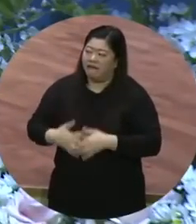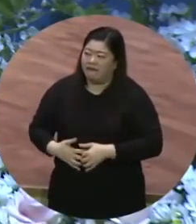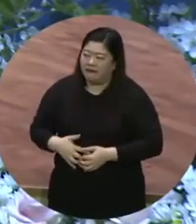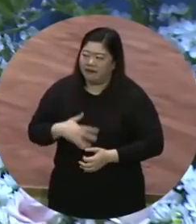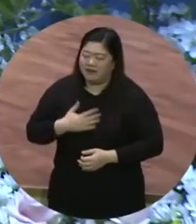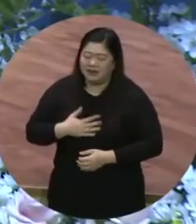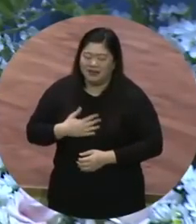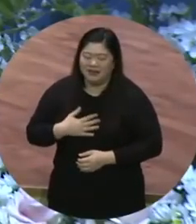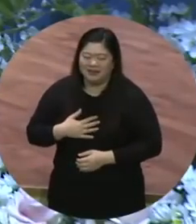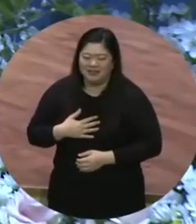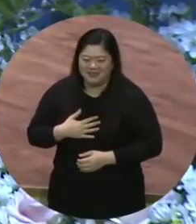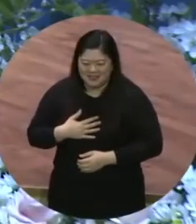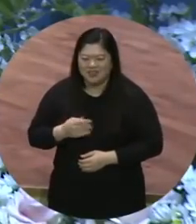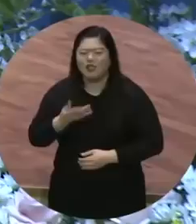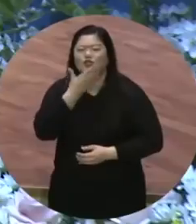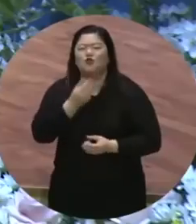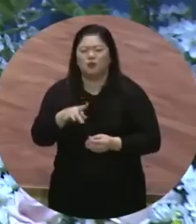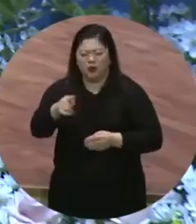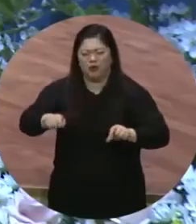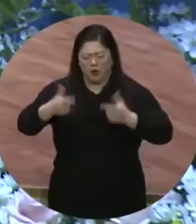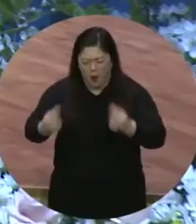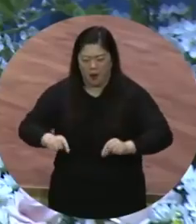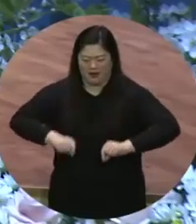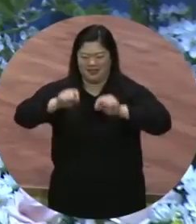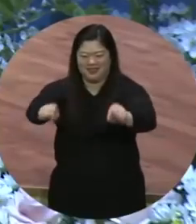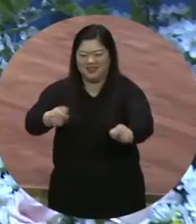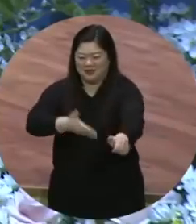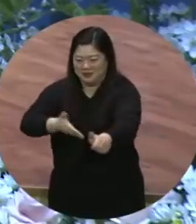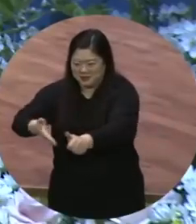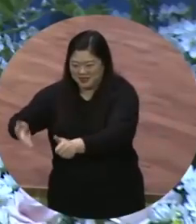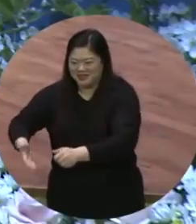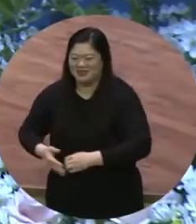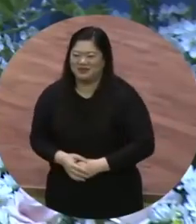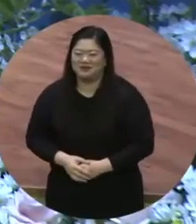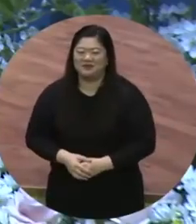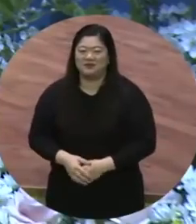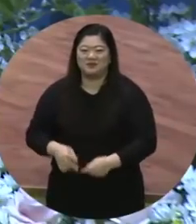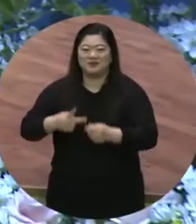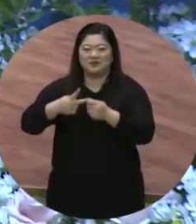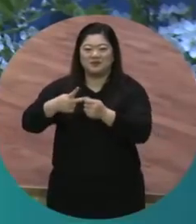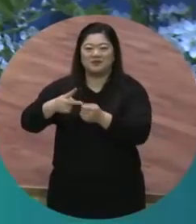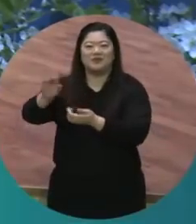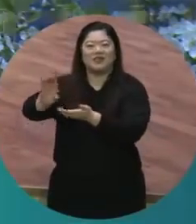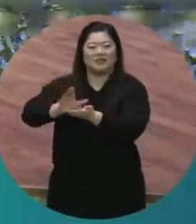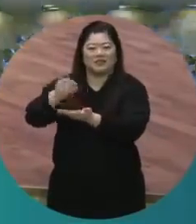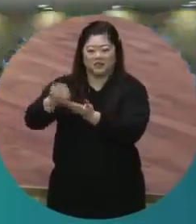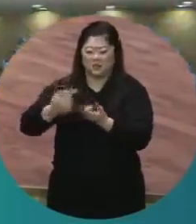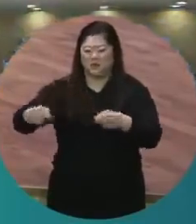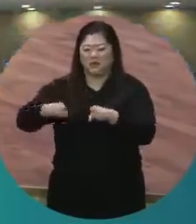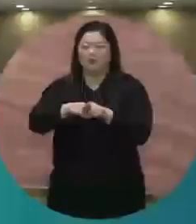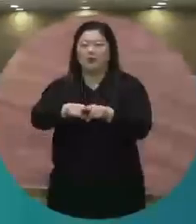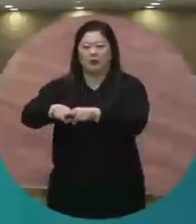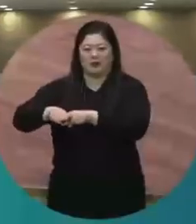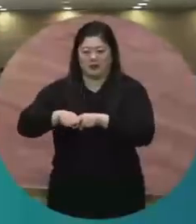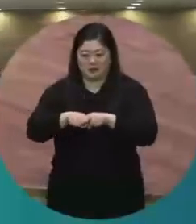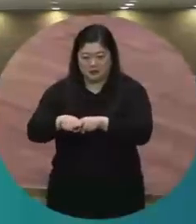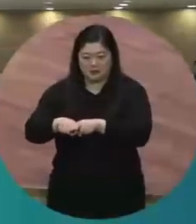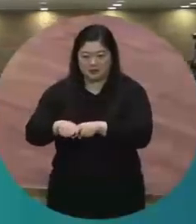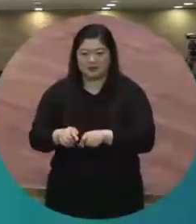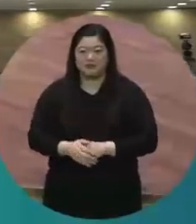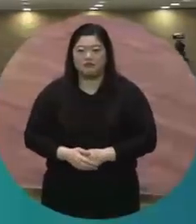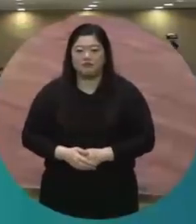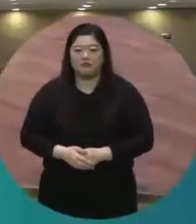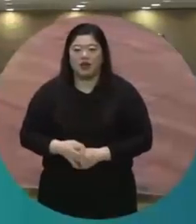제물로 축복합니다. 두 번째로 그리스도와의 동행입니다. 8절입니다. 만일 우리가 그리스도와